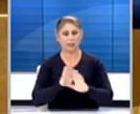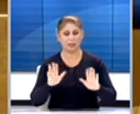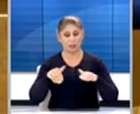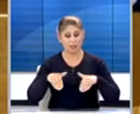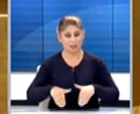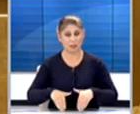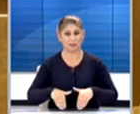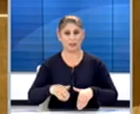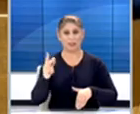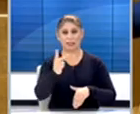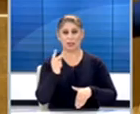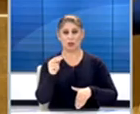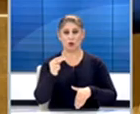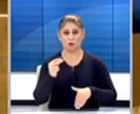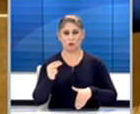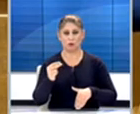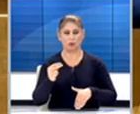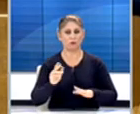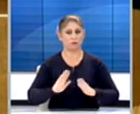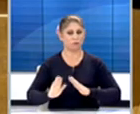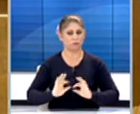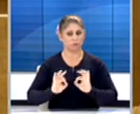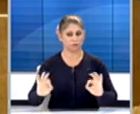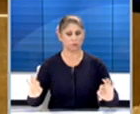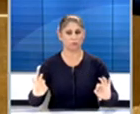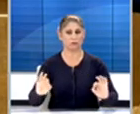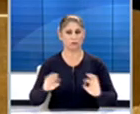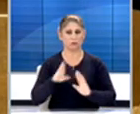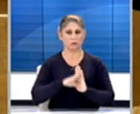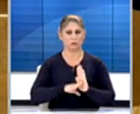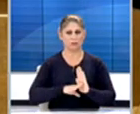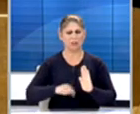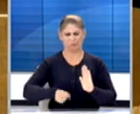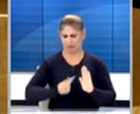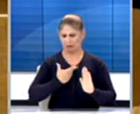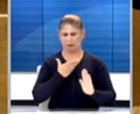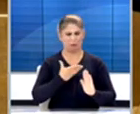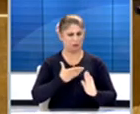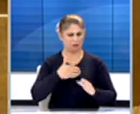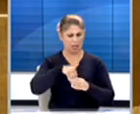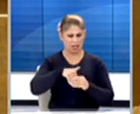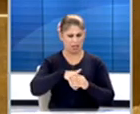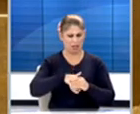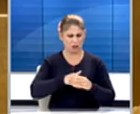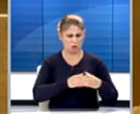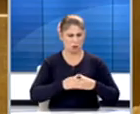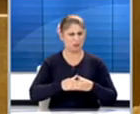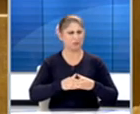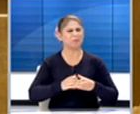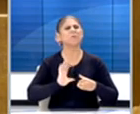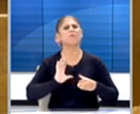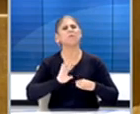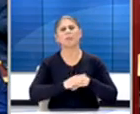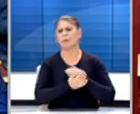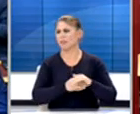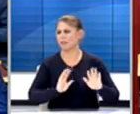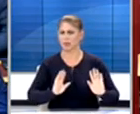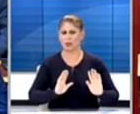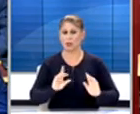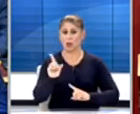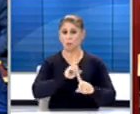σέβεται την κοινοβουλευτική τάξη. Αυτό είναι. Δεν ξέρω αν τον ενοχλούν τα εσωκομματικά σας. Ποσός μας ενδιαφέρει. Το ποιος